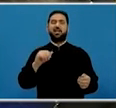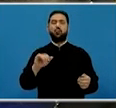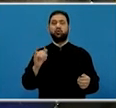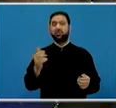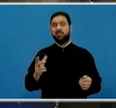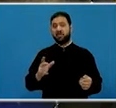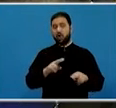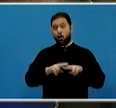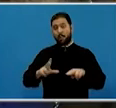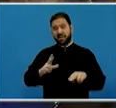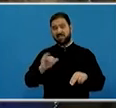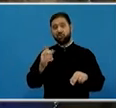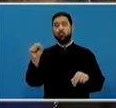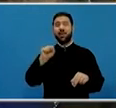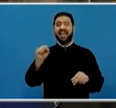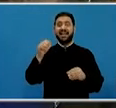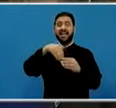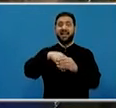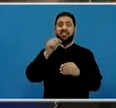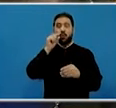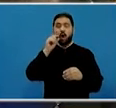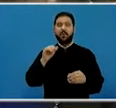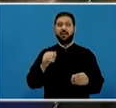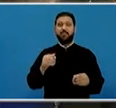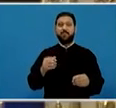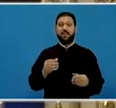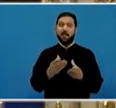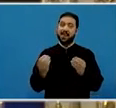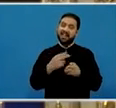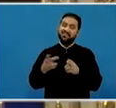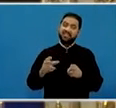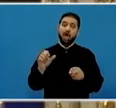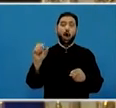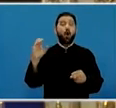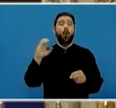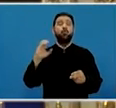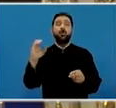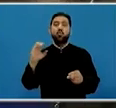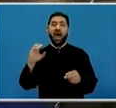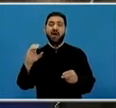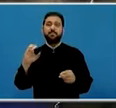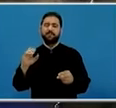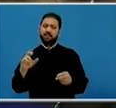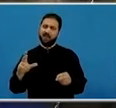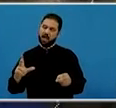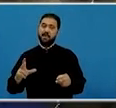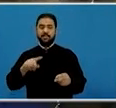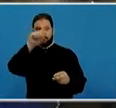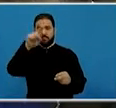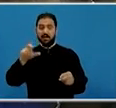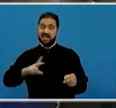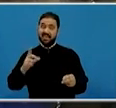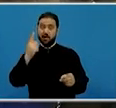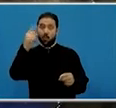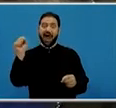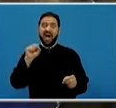și solidaritatea între oameni. Și comuniunea, de fapt. Nu? Comuniunea este iarăși un aspect foarte important și de care cu adevărat cu